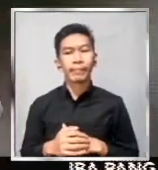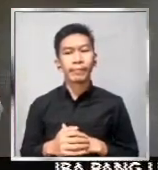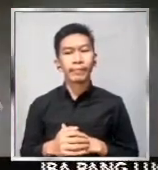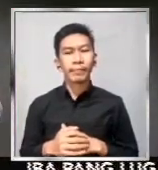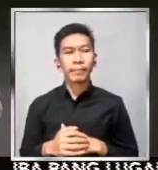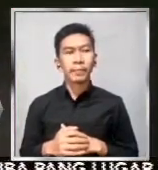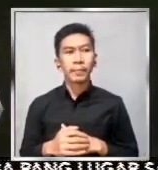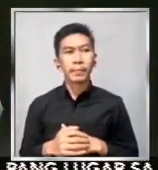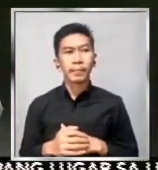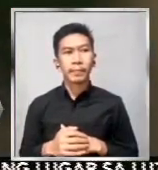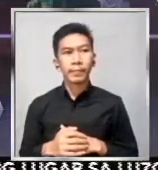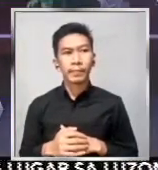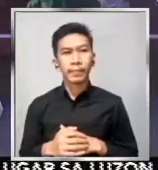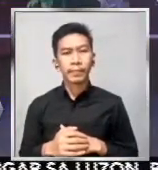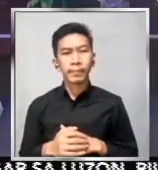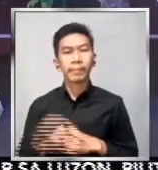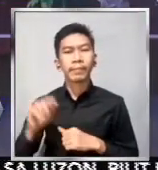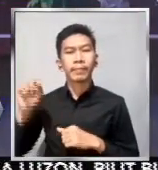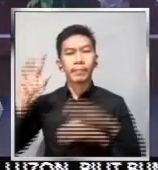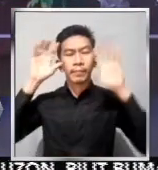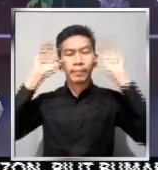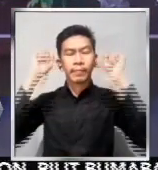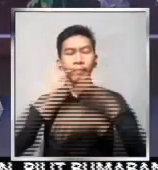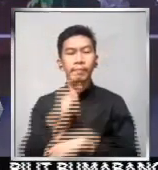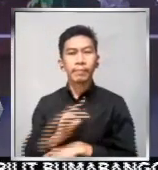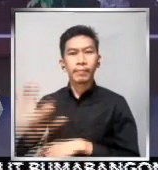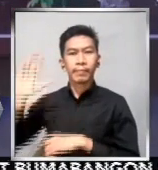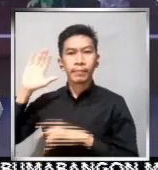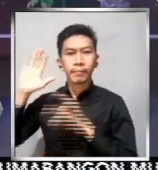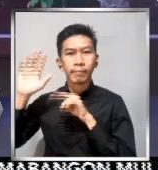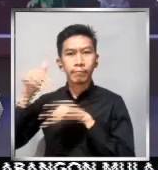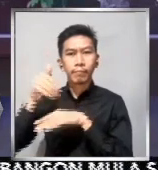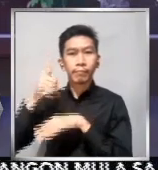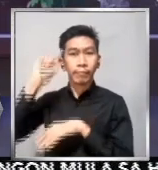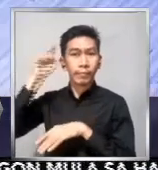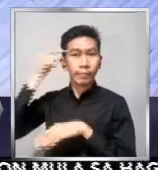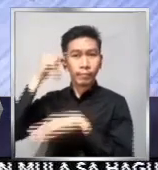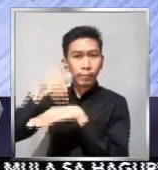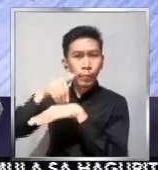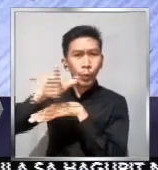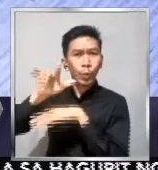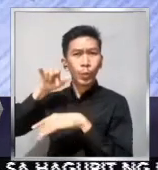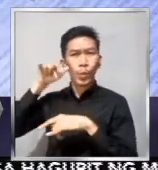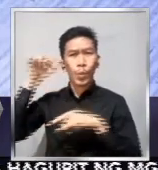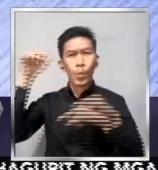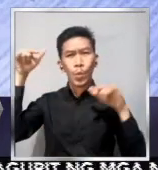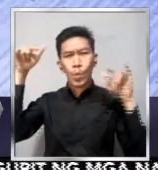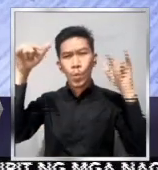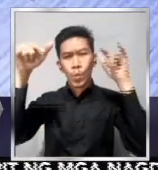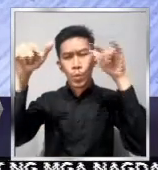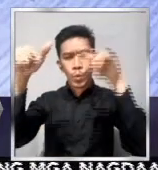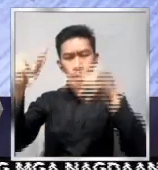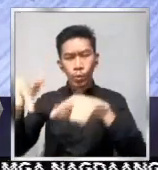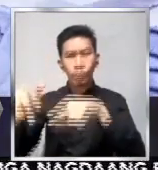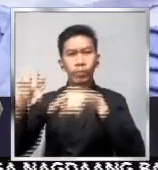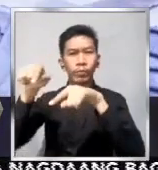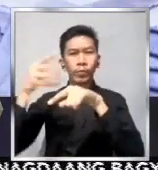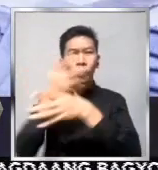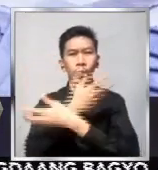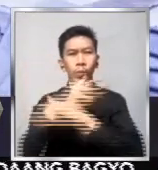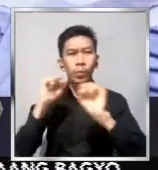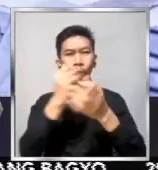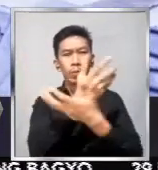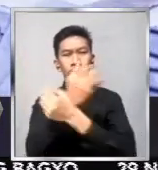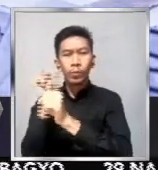Ipinangako ni Pangulong Rodrigo Duterte na magpapadala ang gobyerno ng mga helicopter para ma-rescue ang mga residenteng trapped sa kanilang mga bubong. Sa